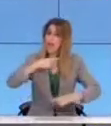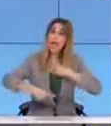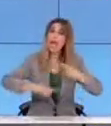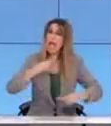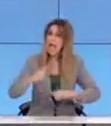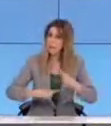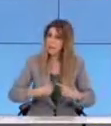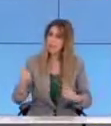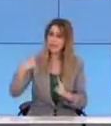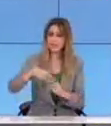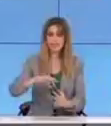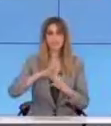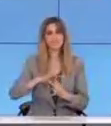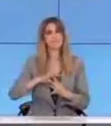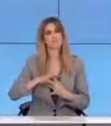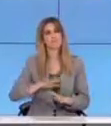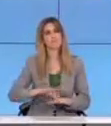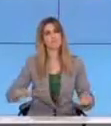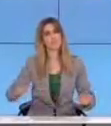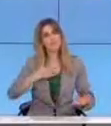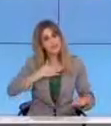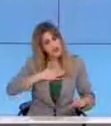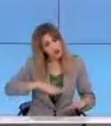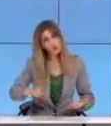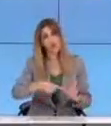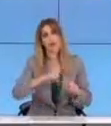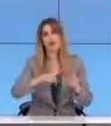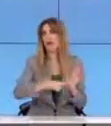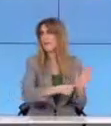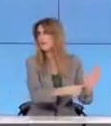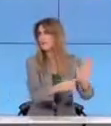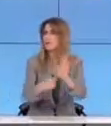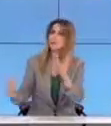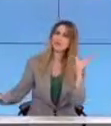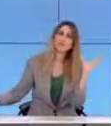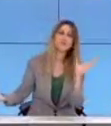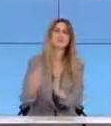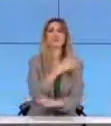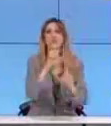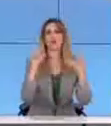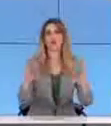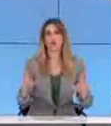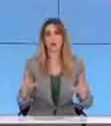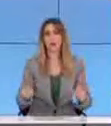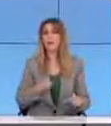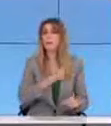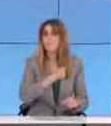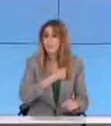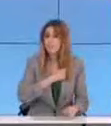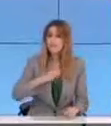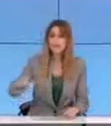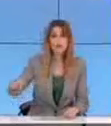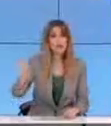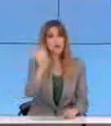της χώρας πιστεύω βαθιά ότι έχουν ένα πρωταγωνιστικό ρόλο σε αυτή τη νέα εποχή για τη χώρα. Και ο